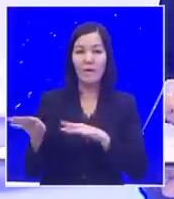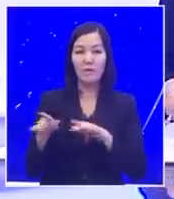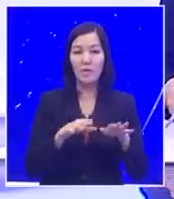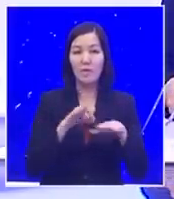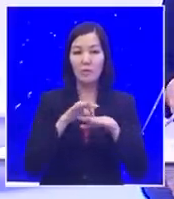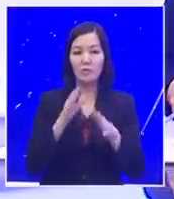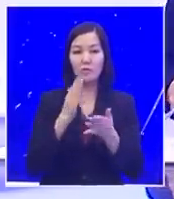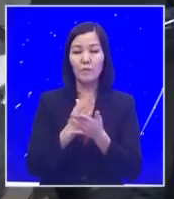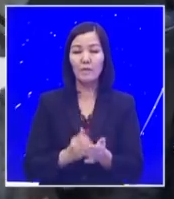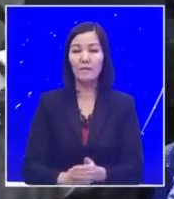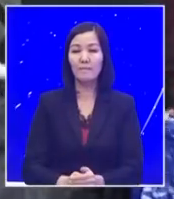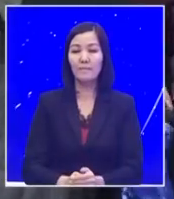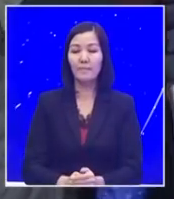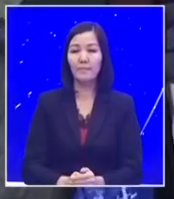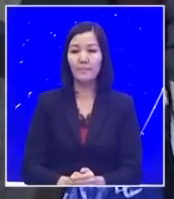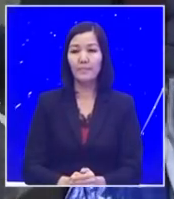жатыр.